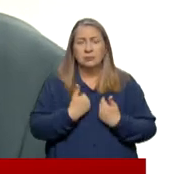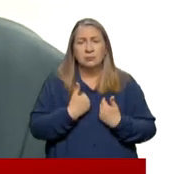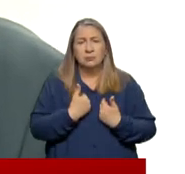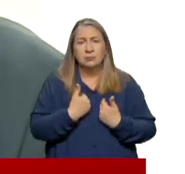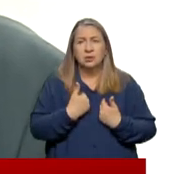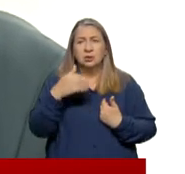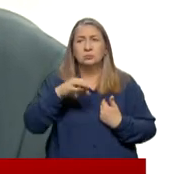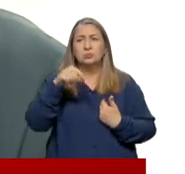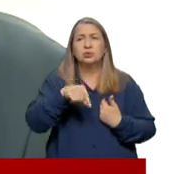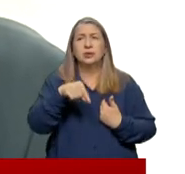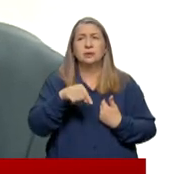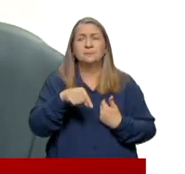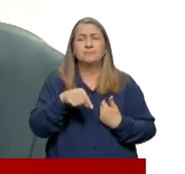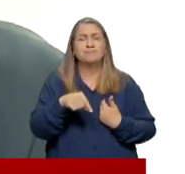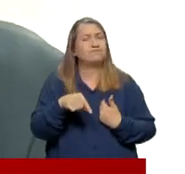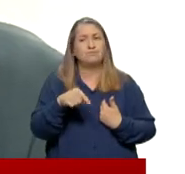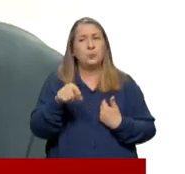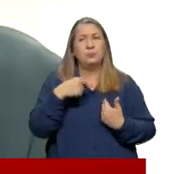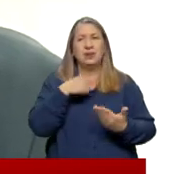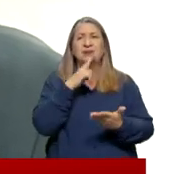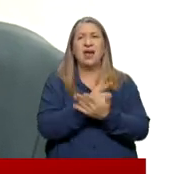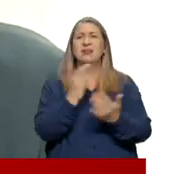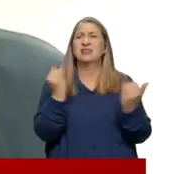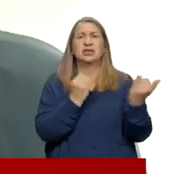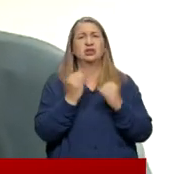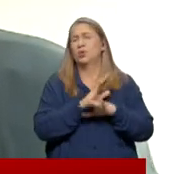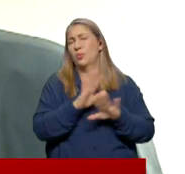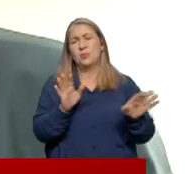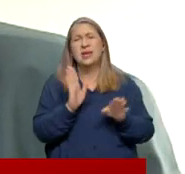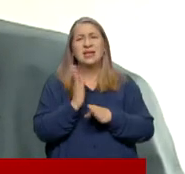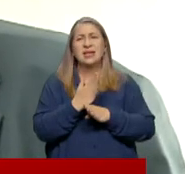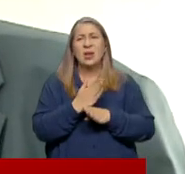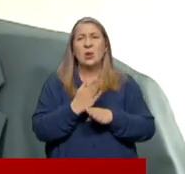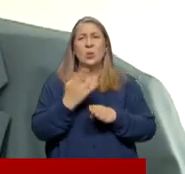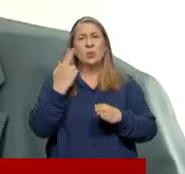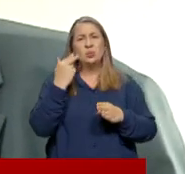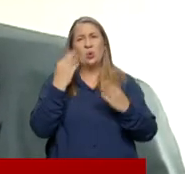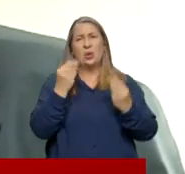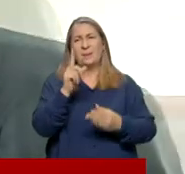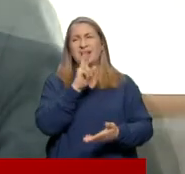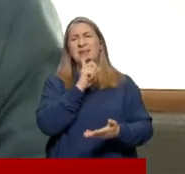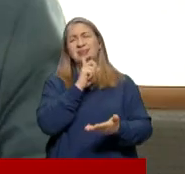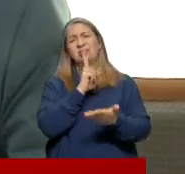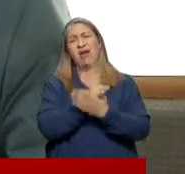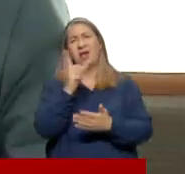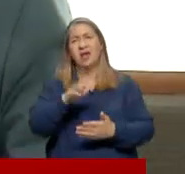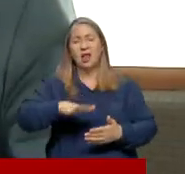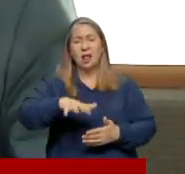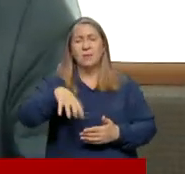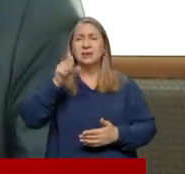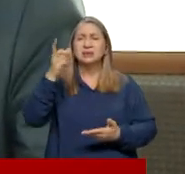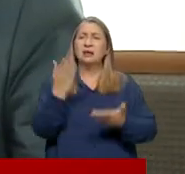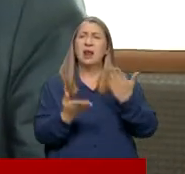öğrendik Şimdi burada ben kararı tartışmıyorum Çünkü bu usul bakımından yanlış bir karardır genel